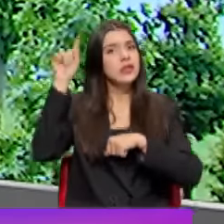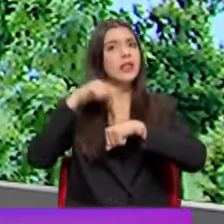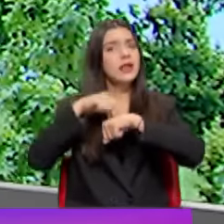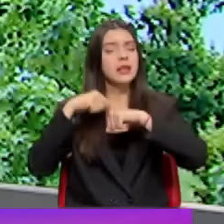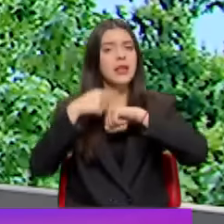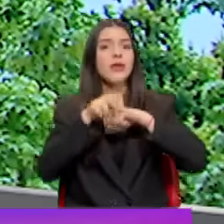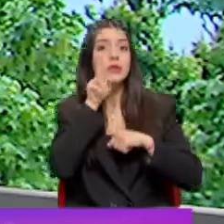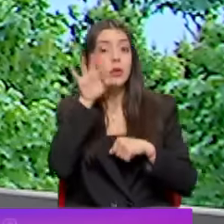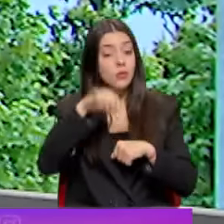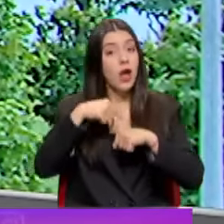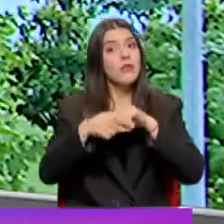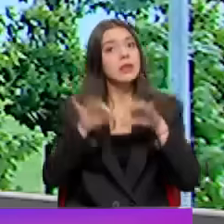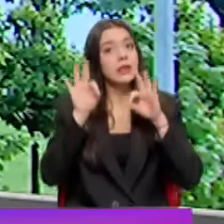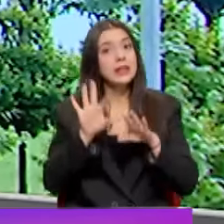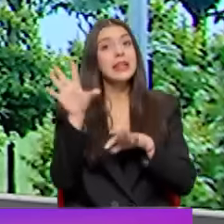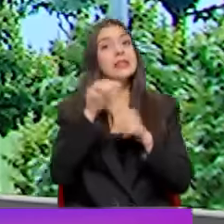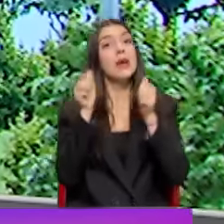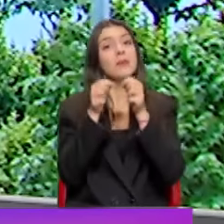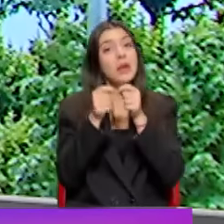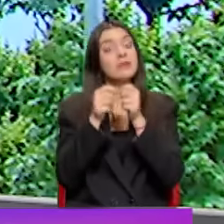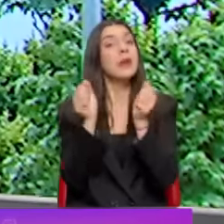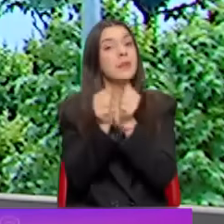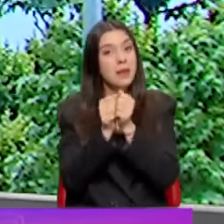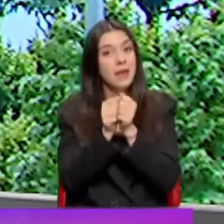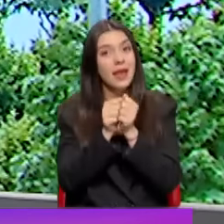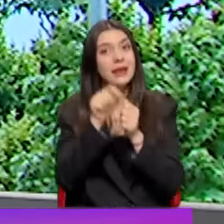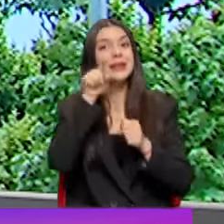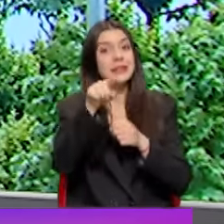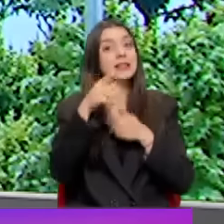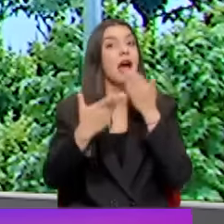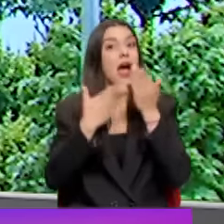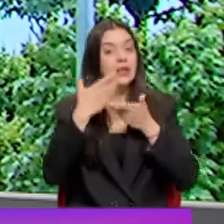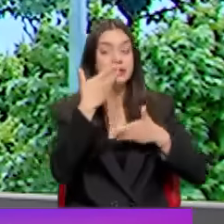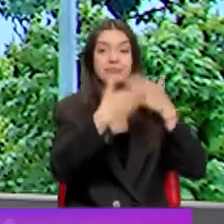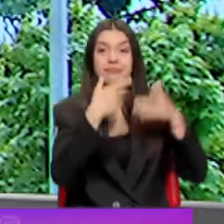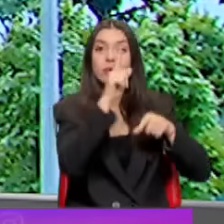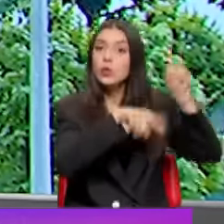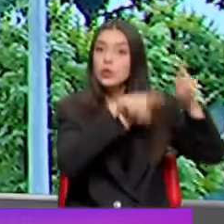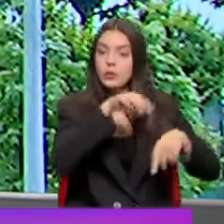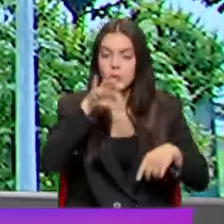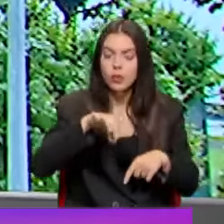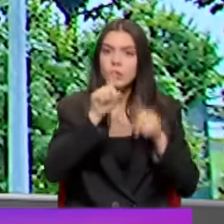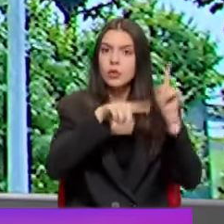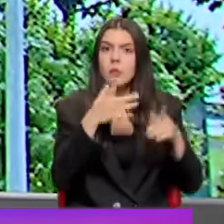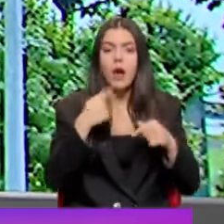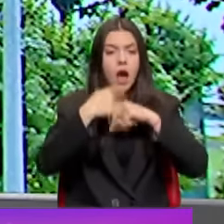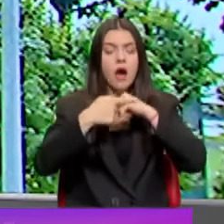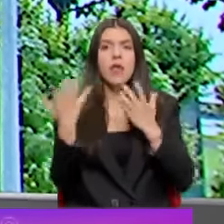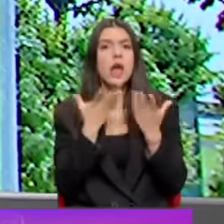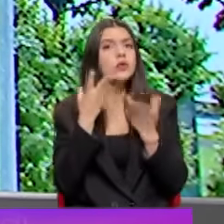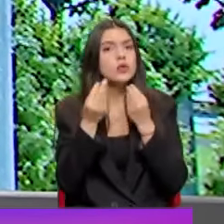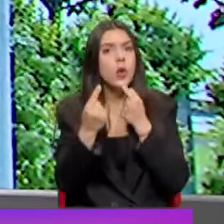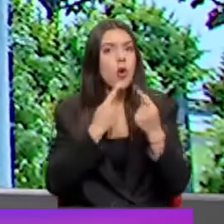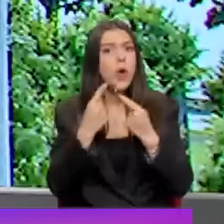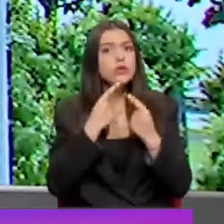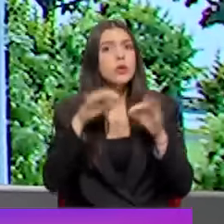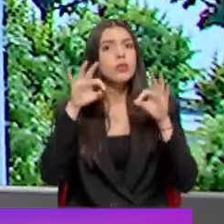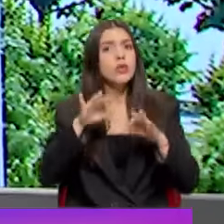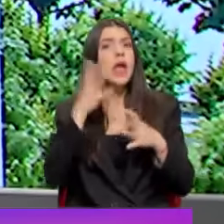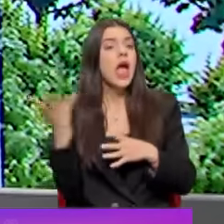sonu yine Sinem Başman birlikte sizlere hazırladığımız akışı günün gündemini haftanın en çok konuşulanların